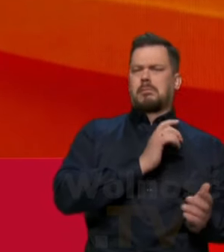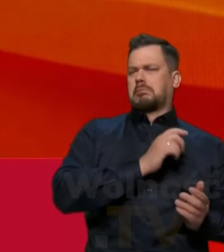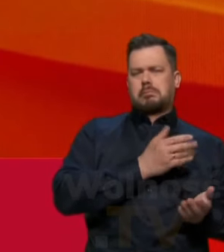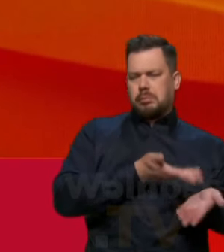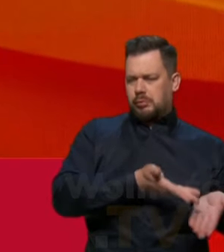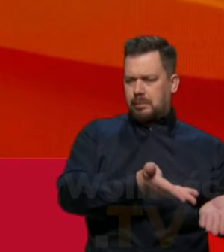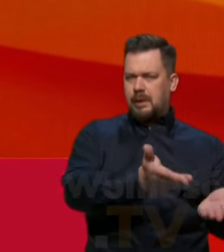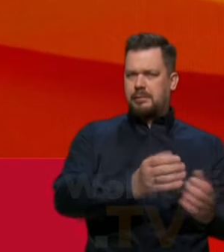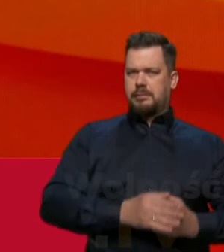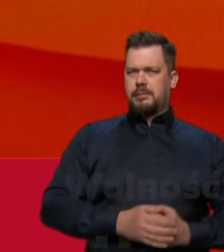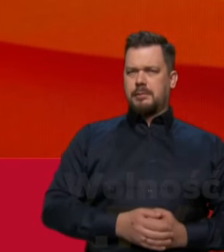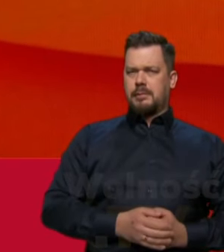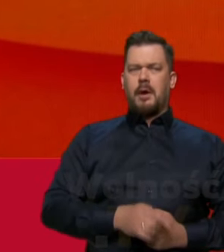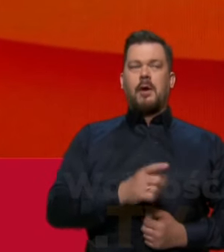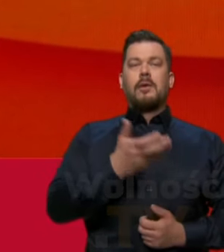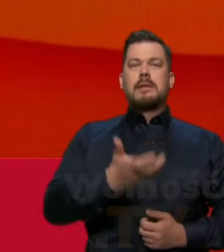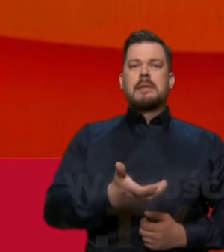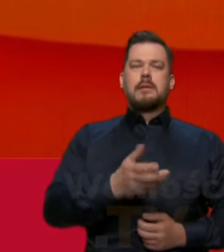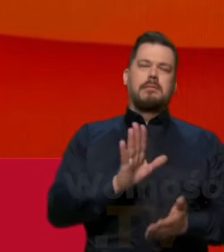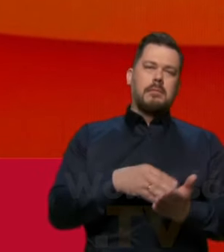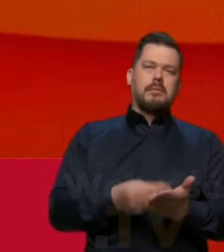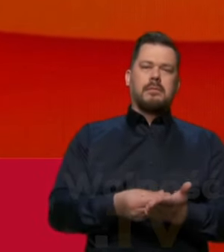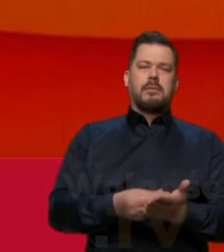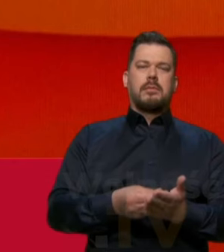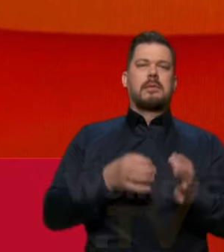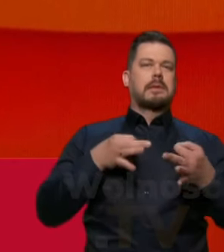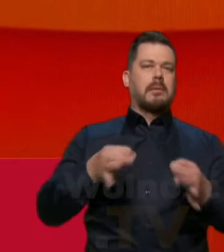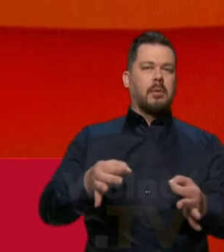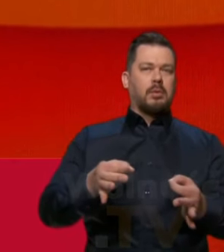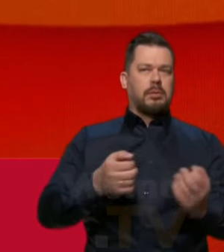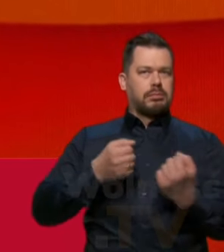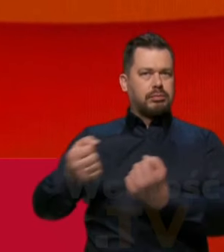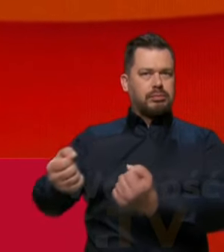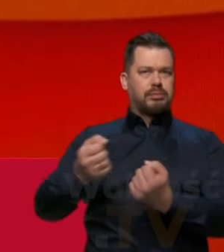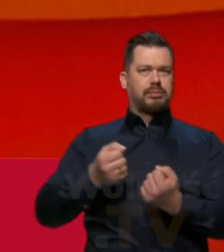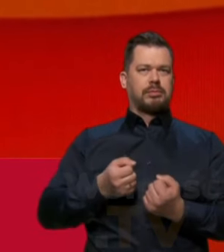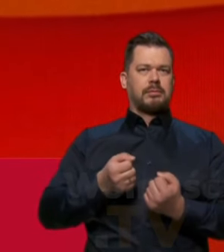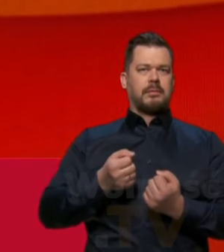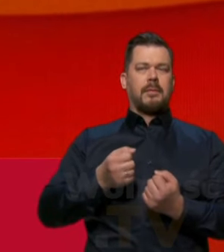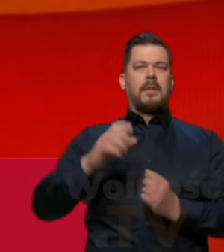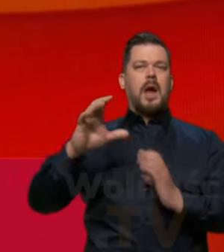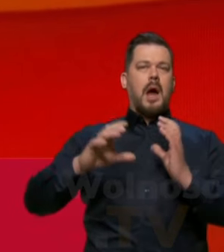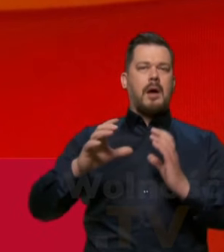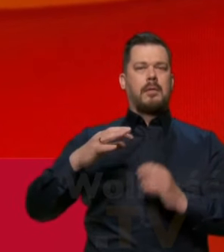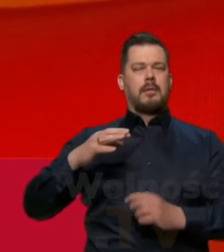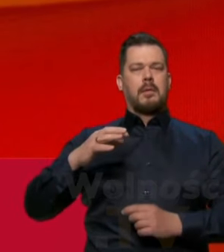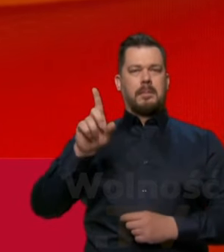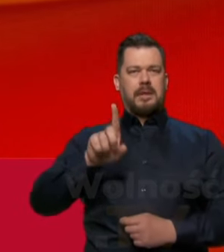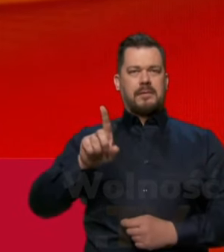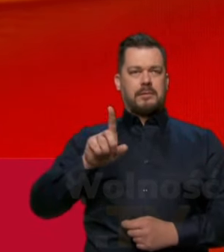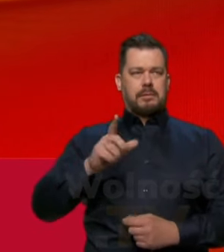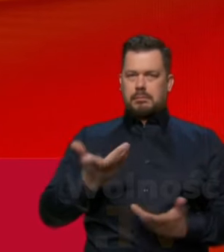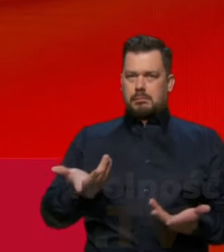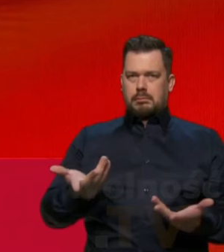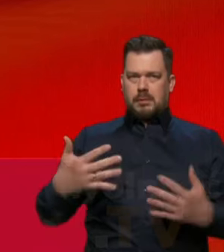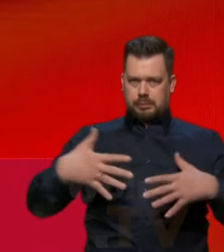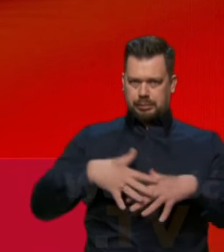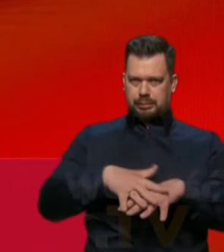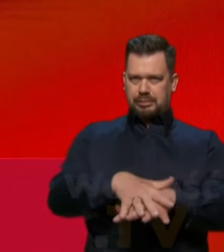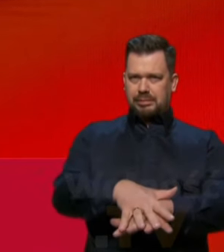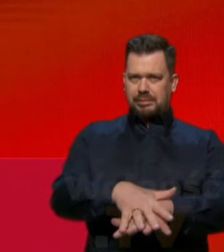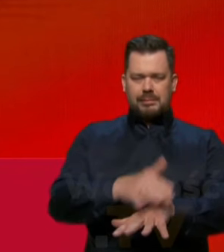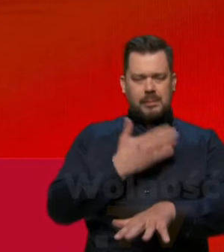chodnikami, tymi, którzy się poruszają samochodami i transportem publicznym. Nic nie stoi na przeszkodzie, aby taki